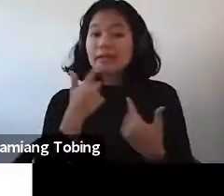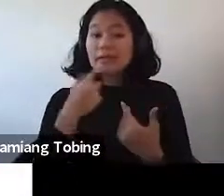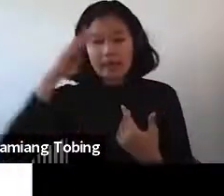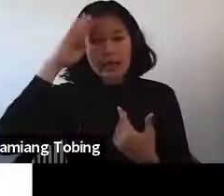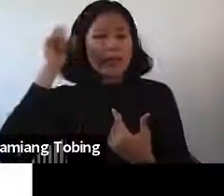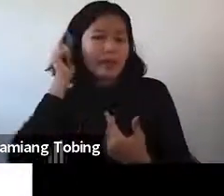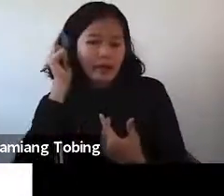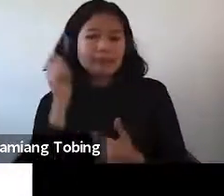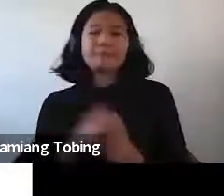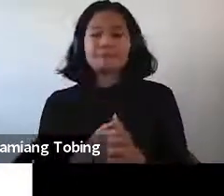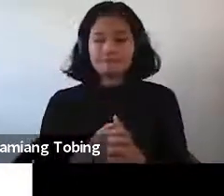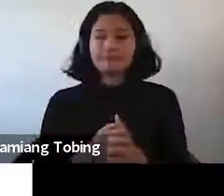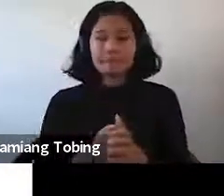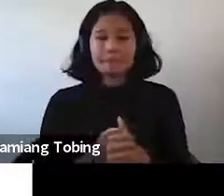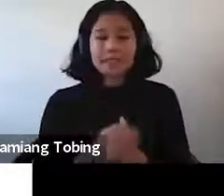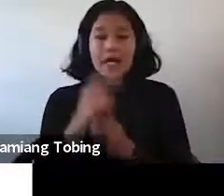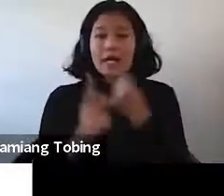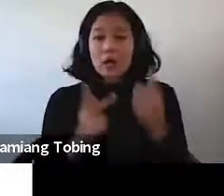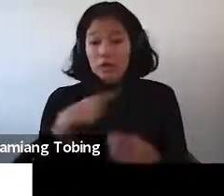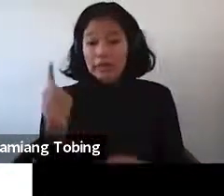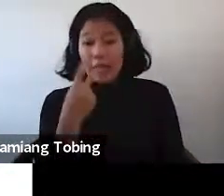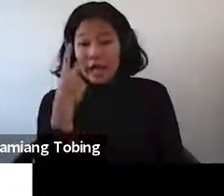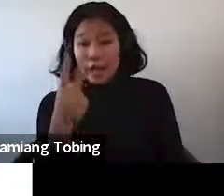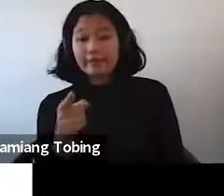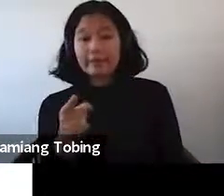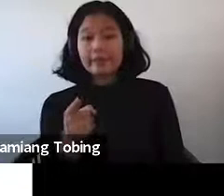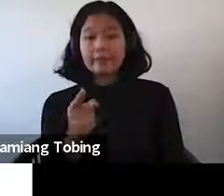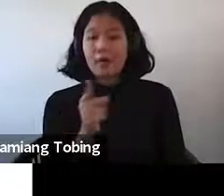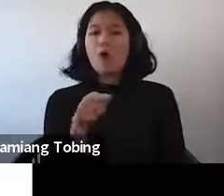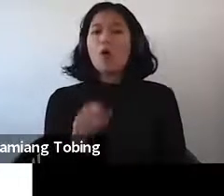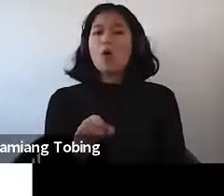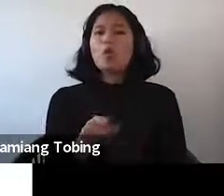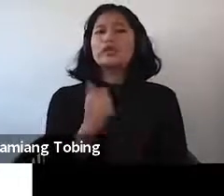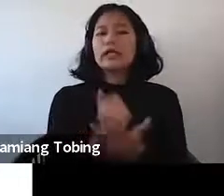inequality. Jadi kalau kita melihat bahwa